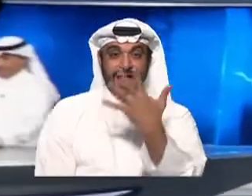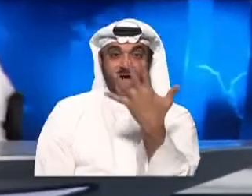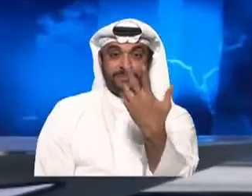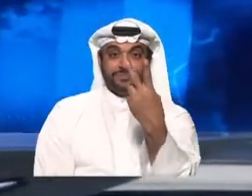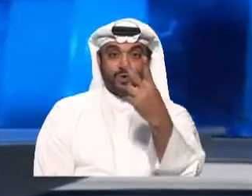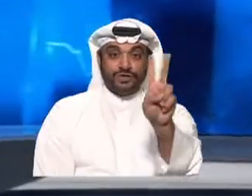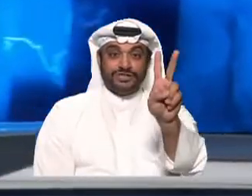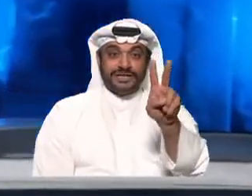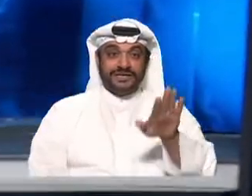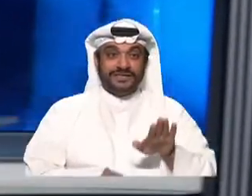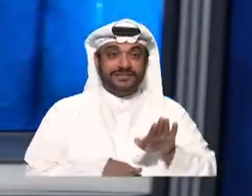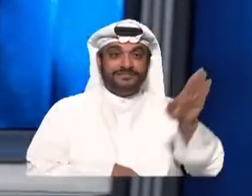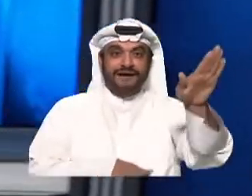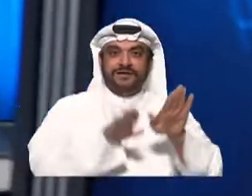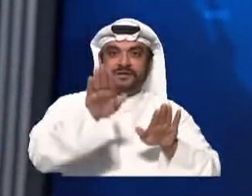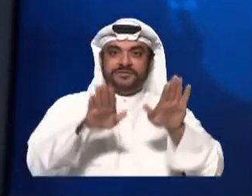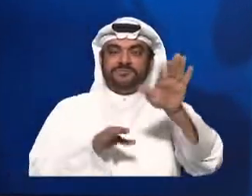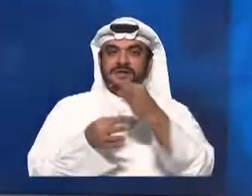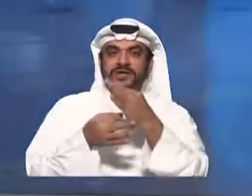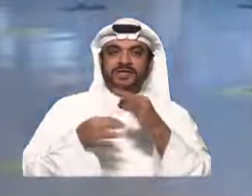25 طائرة وبإجمالي